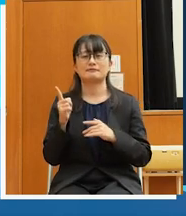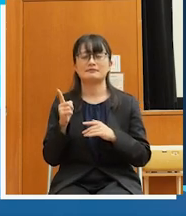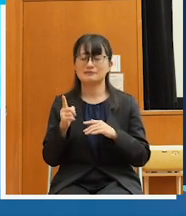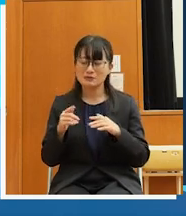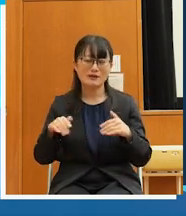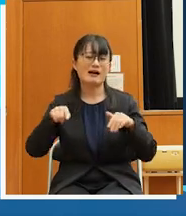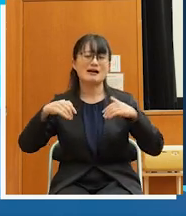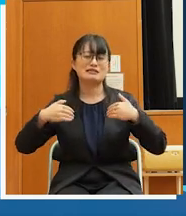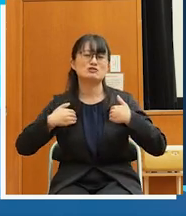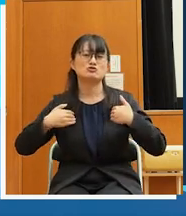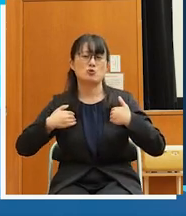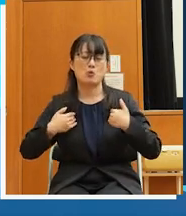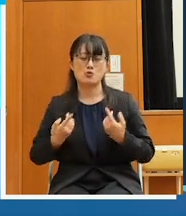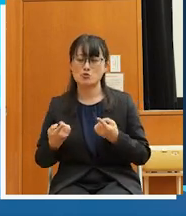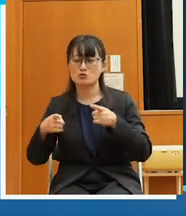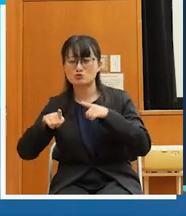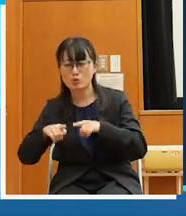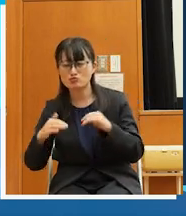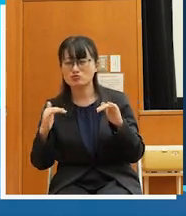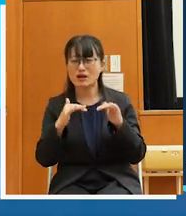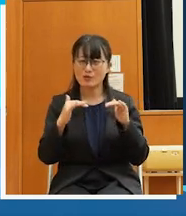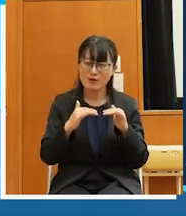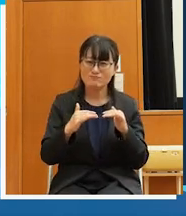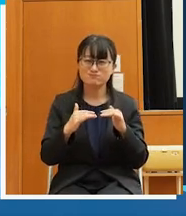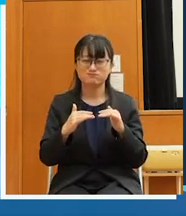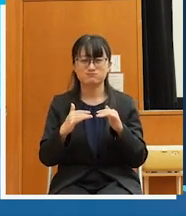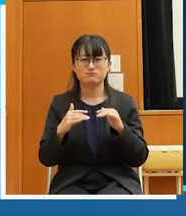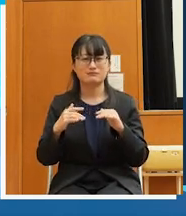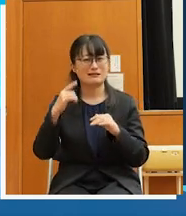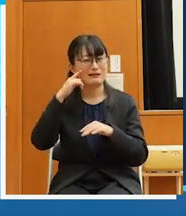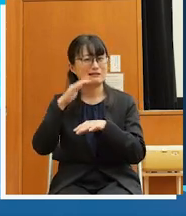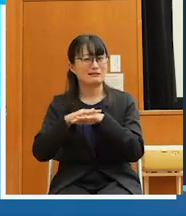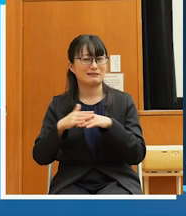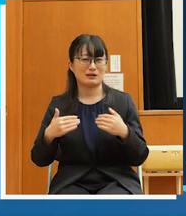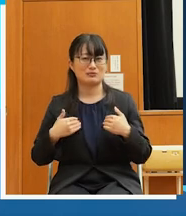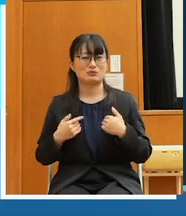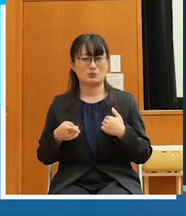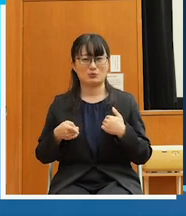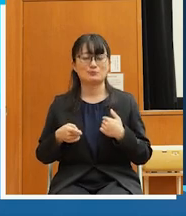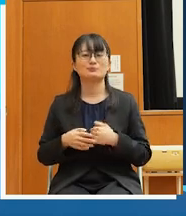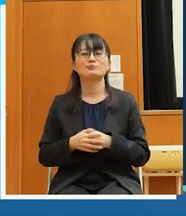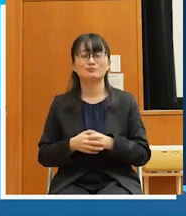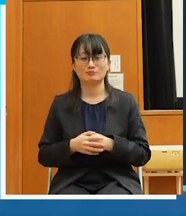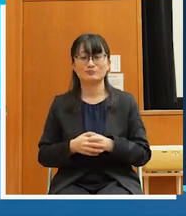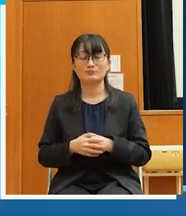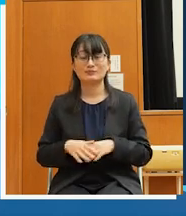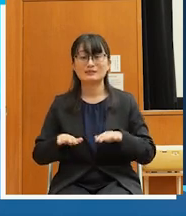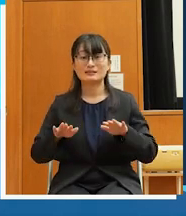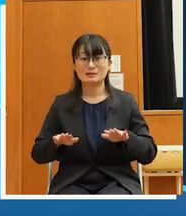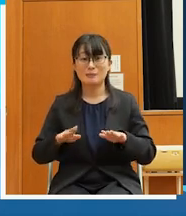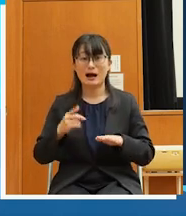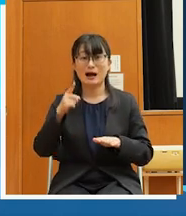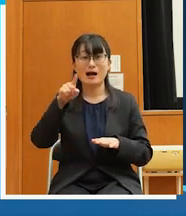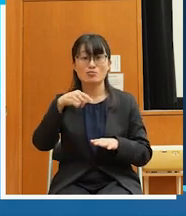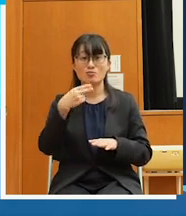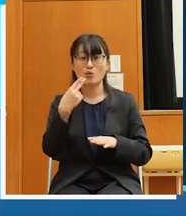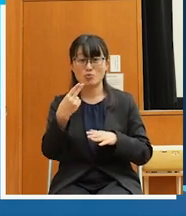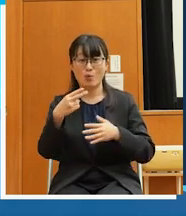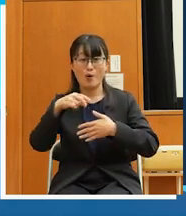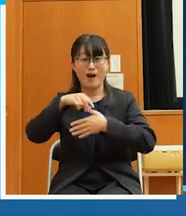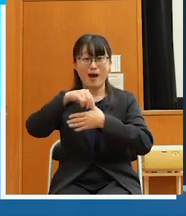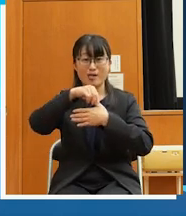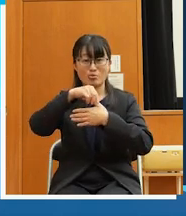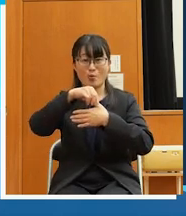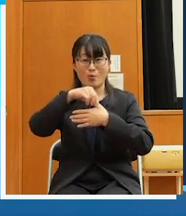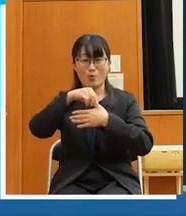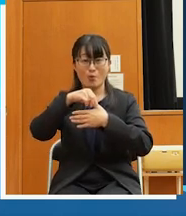今あの非常に苦難をっっていうのはノ半島のえ被災を受けてる人たちです全く救援が遅れている